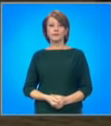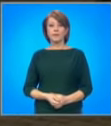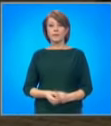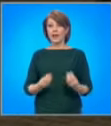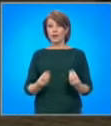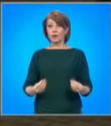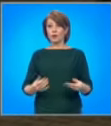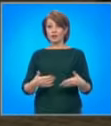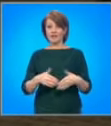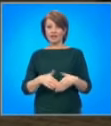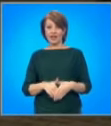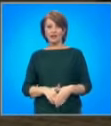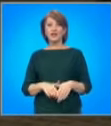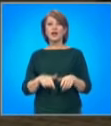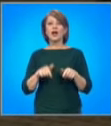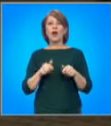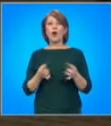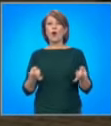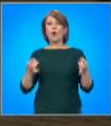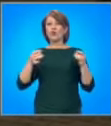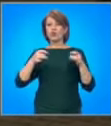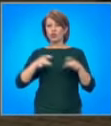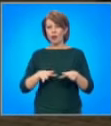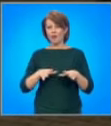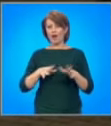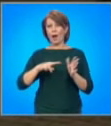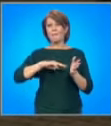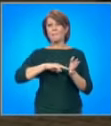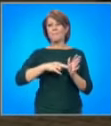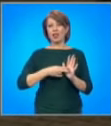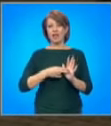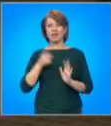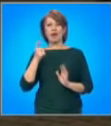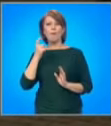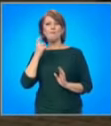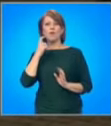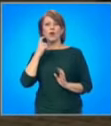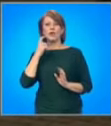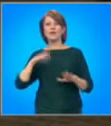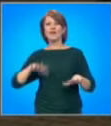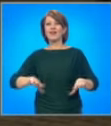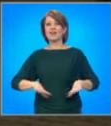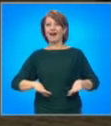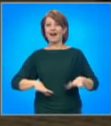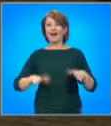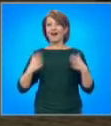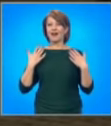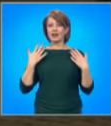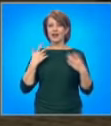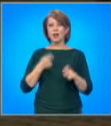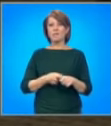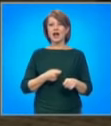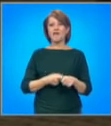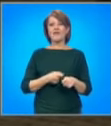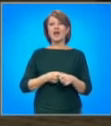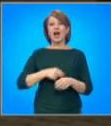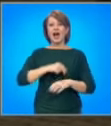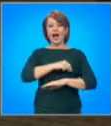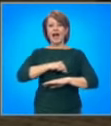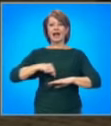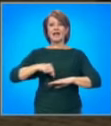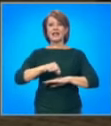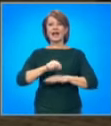Добър вечер! То всъщност от новия подробен устройствен план на Борисовата градина, изработен от архитект Ковачев, почти нищо